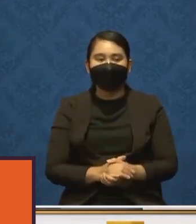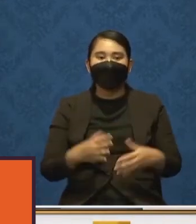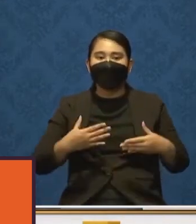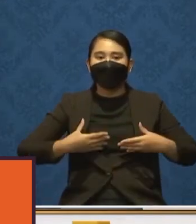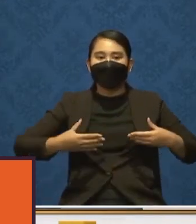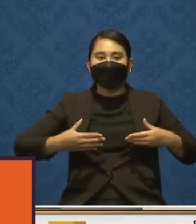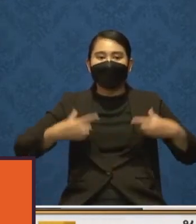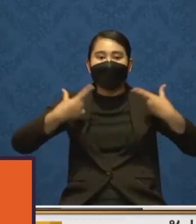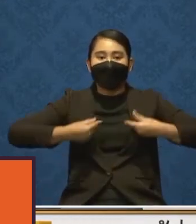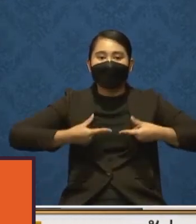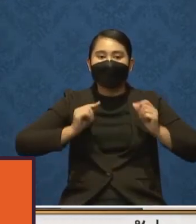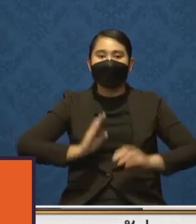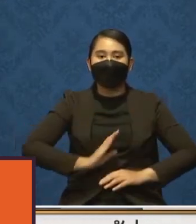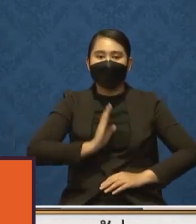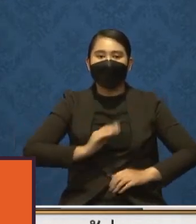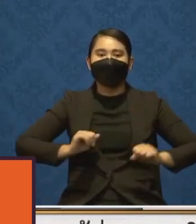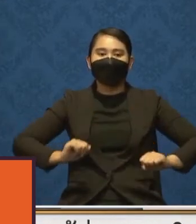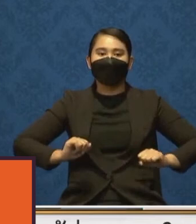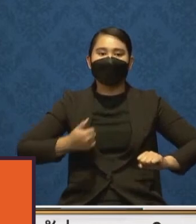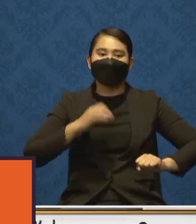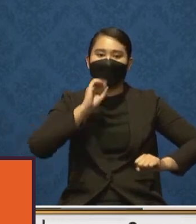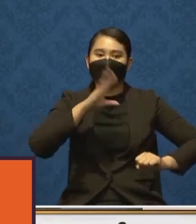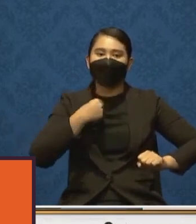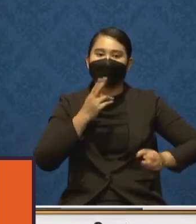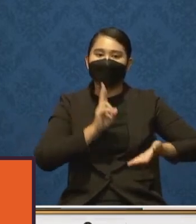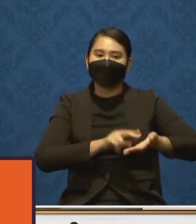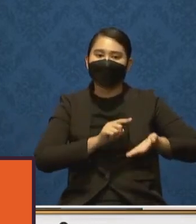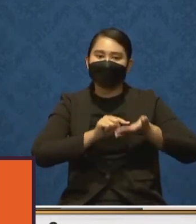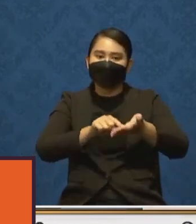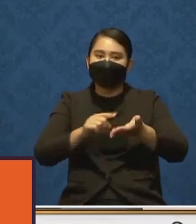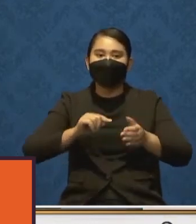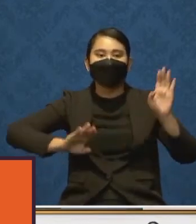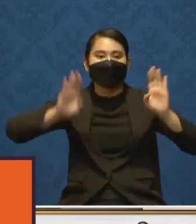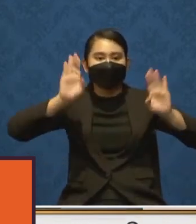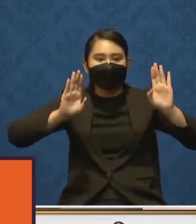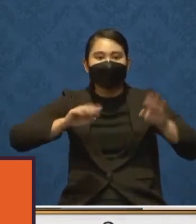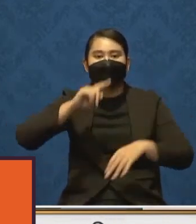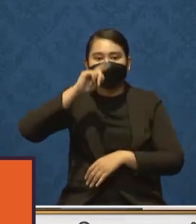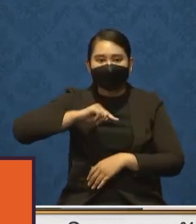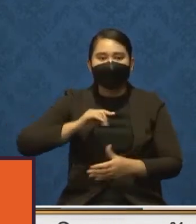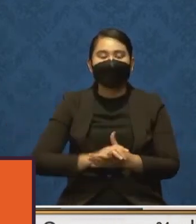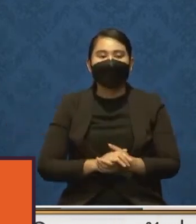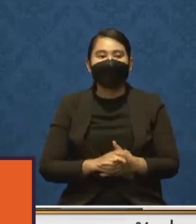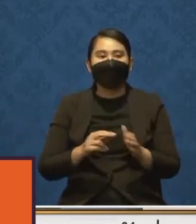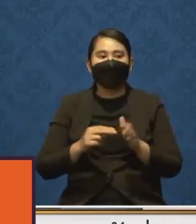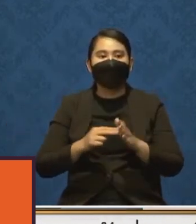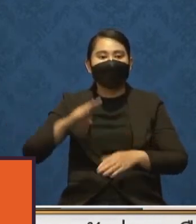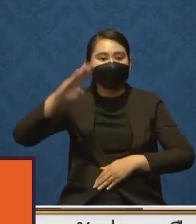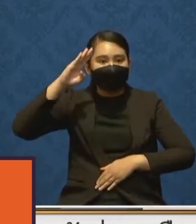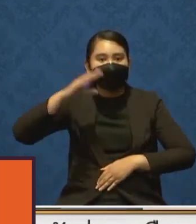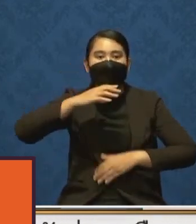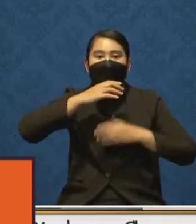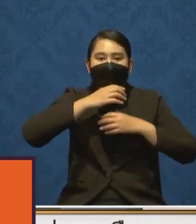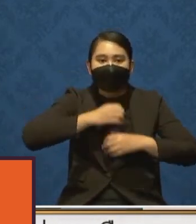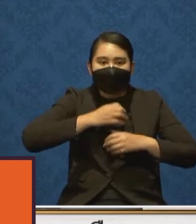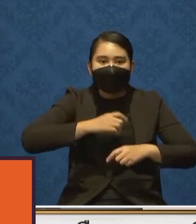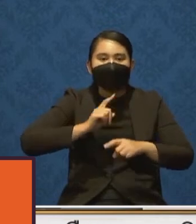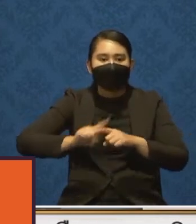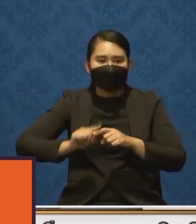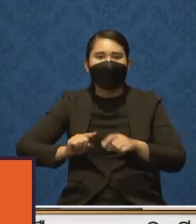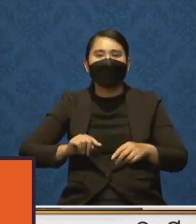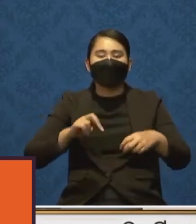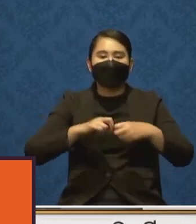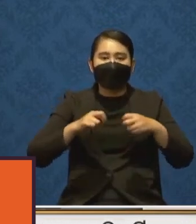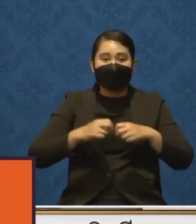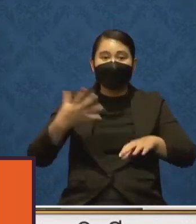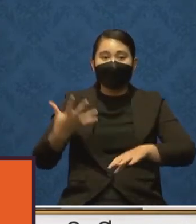เบ่งก้ามเบงๆ ถือนัสือไปบอกขอไปให้ความรประยาธิปัตัยไ้บนดาท่าหารเกาๆแก่ๆหน่อยนะครับจะได้หยปฏ